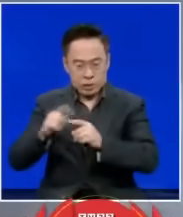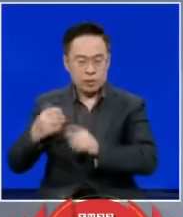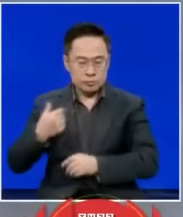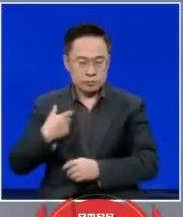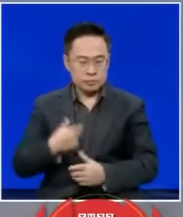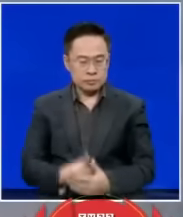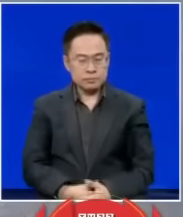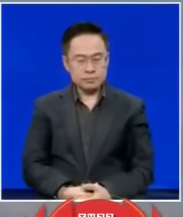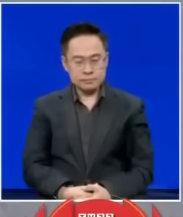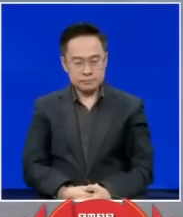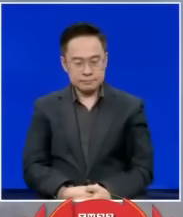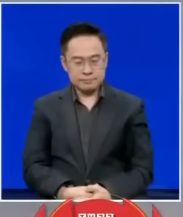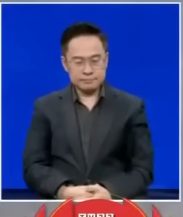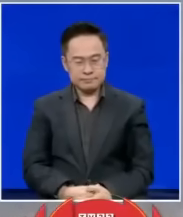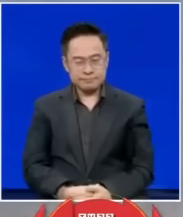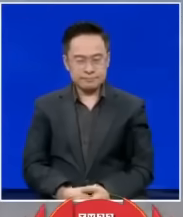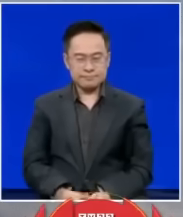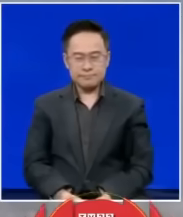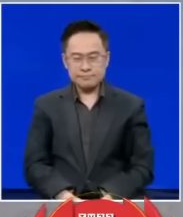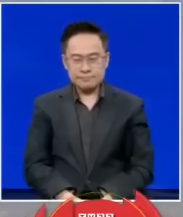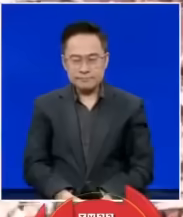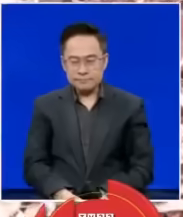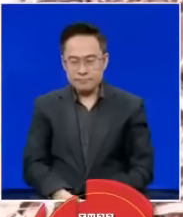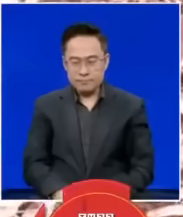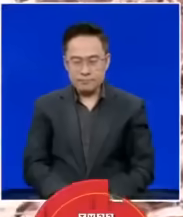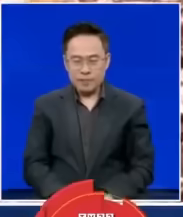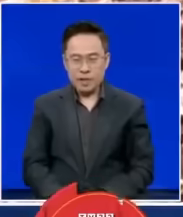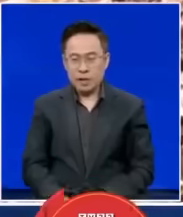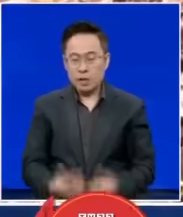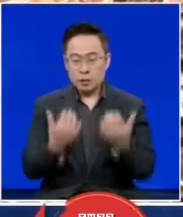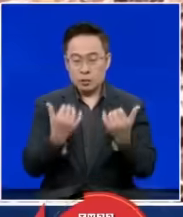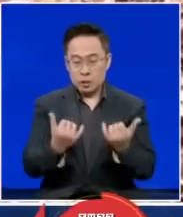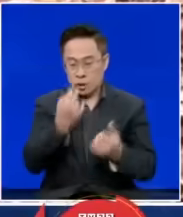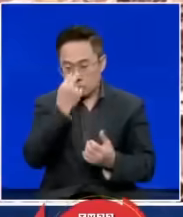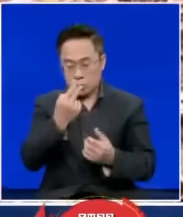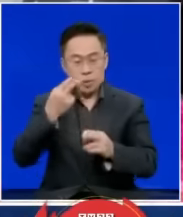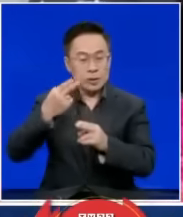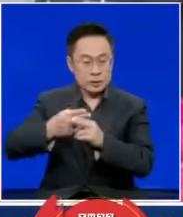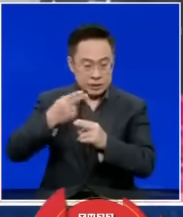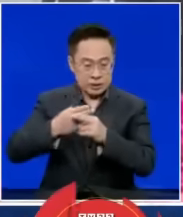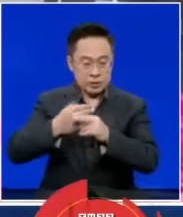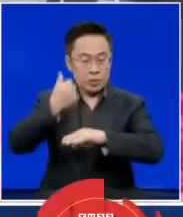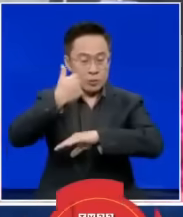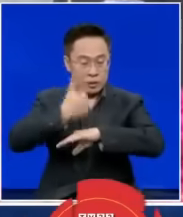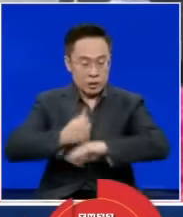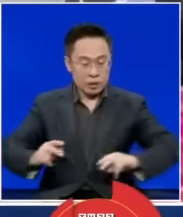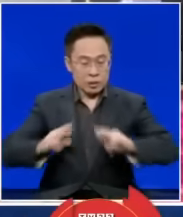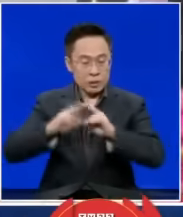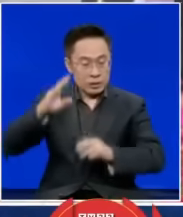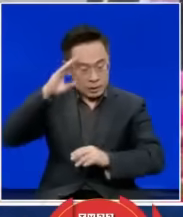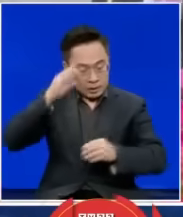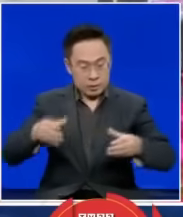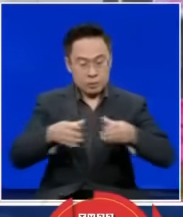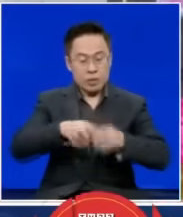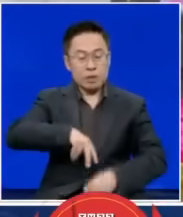ค่ะ คือถ้าเกิดไปดูตัวชื่อรัฐมนตรีเนี่ยนะครับท่านผู้ชมครับต้องบอกว่าเพื่อไทยเ